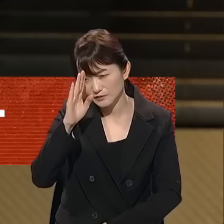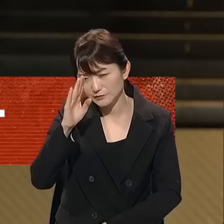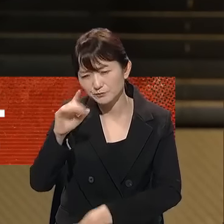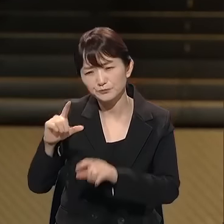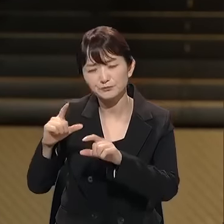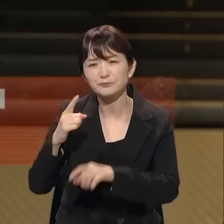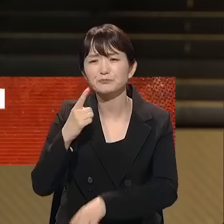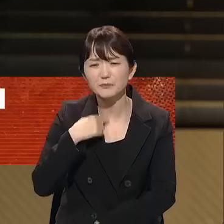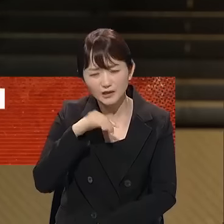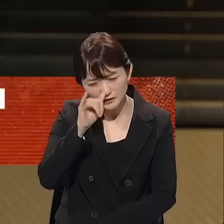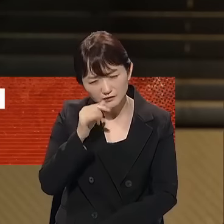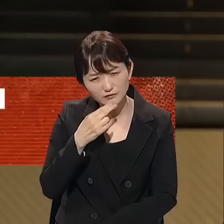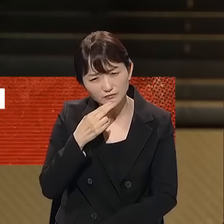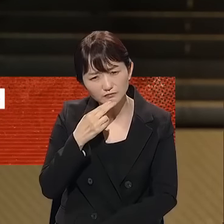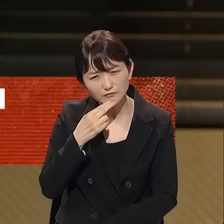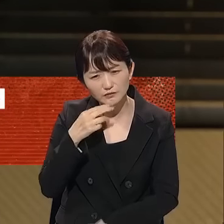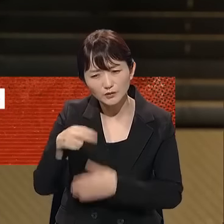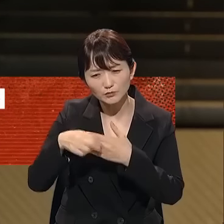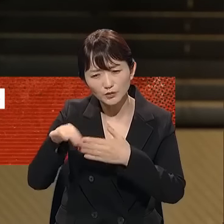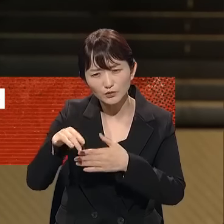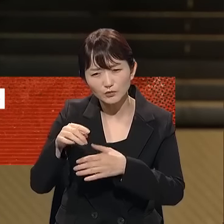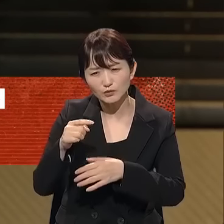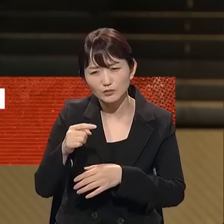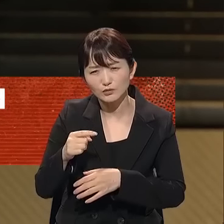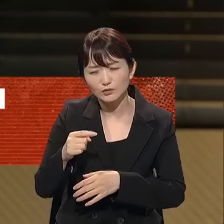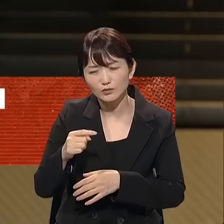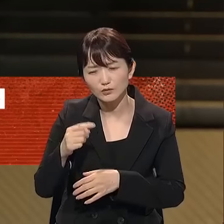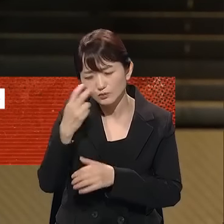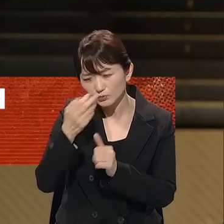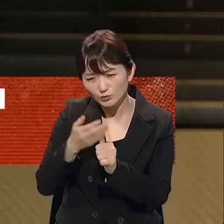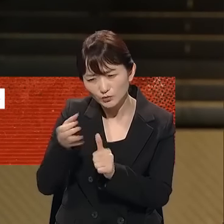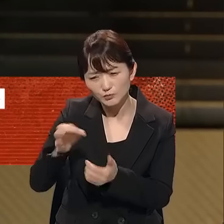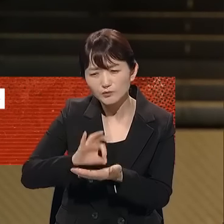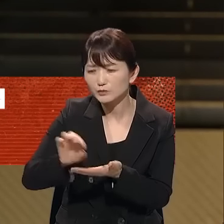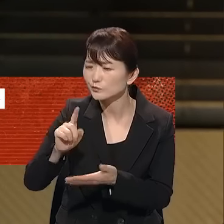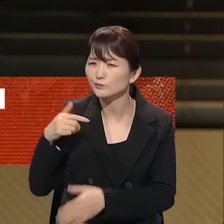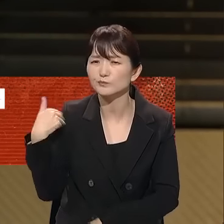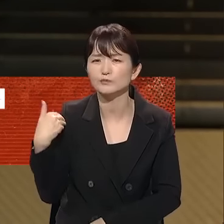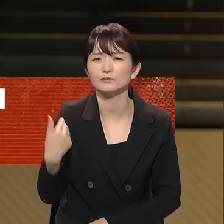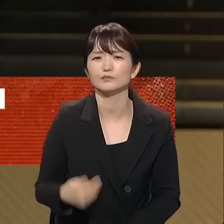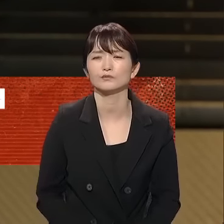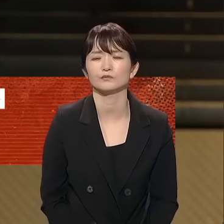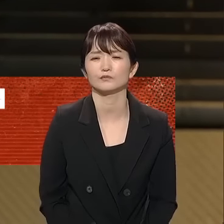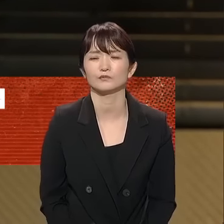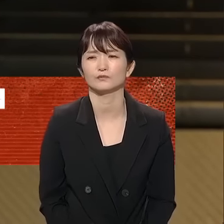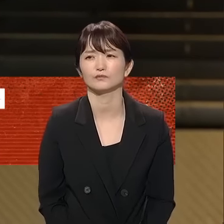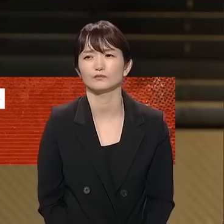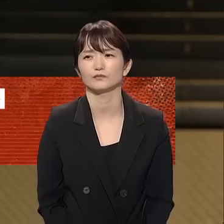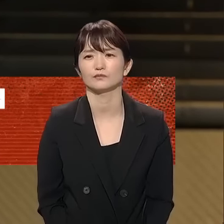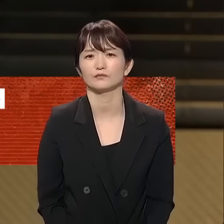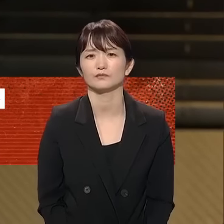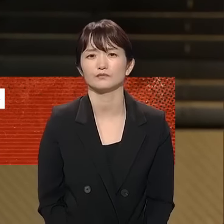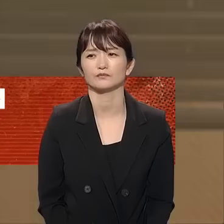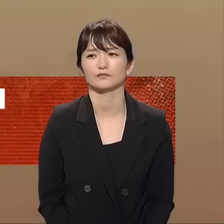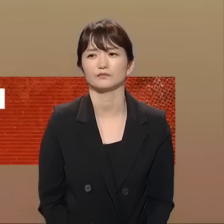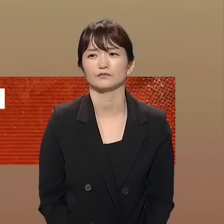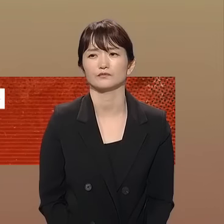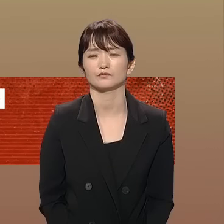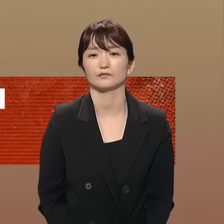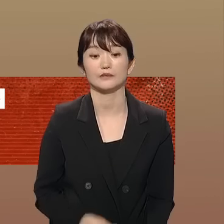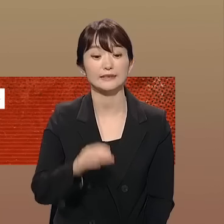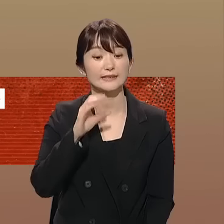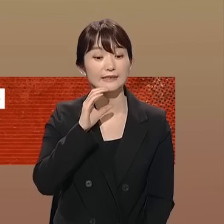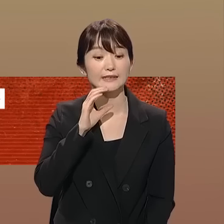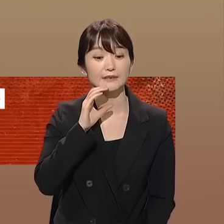병 병원 간호비 쓰긴 썼는지 아무것도 모르는 상황인 거고요 그리고 그러면 이제 당굴 카페에서 만났다고 했잖아 당굴